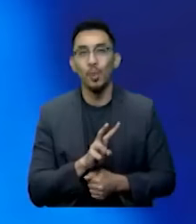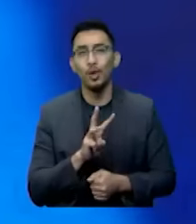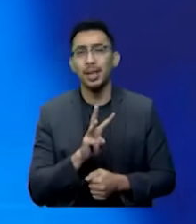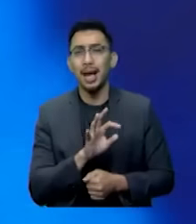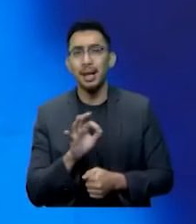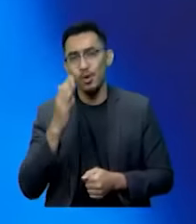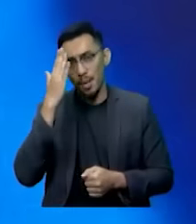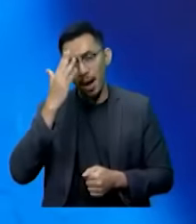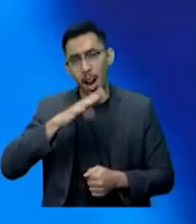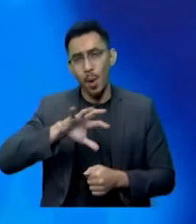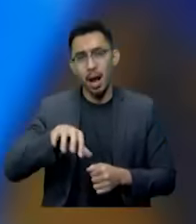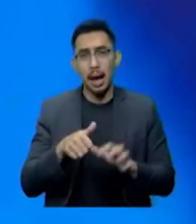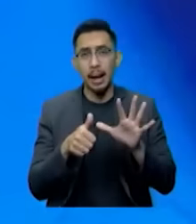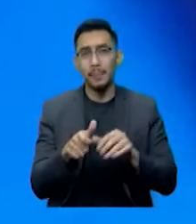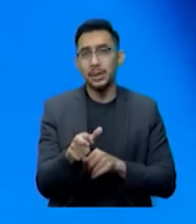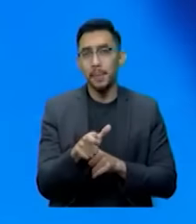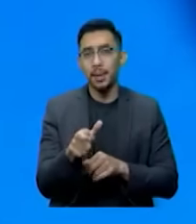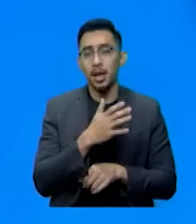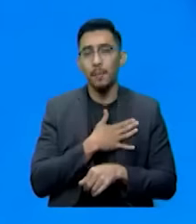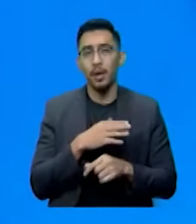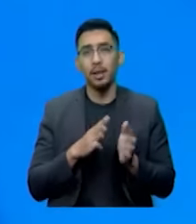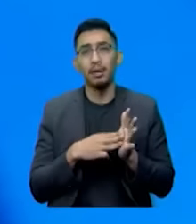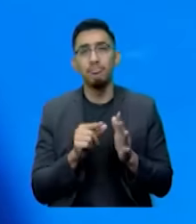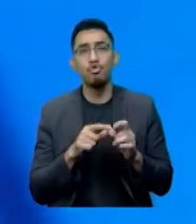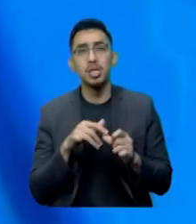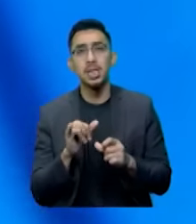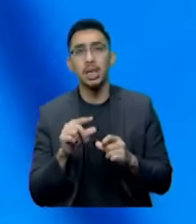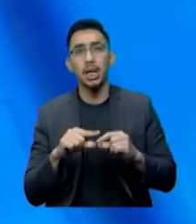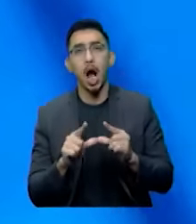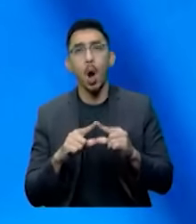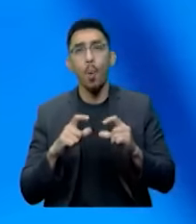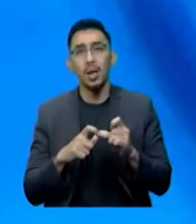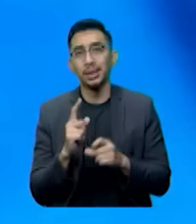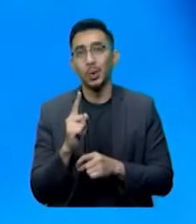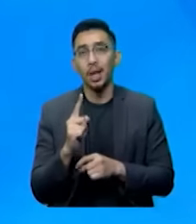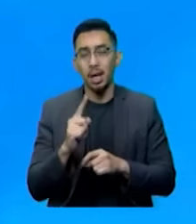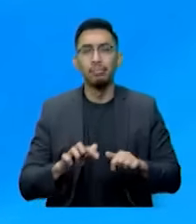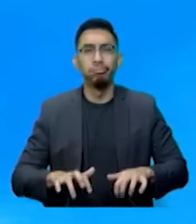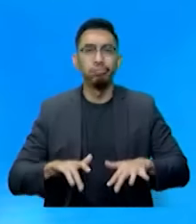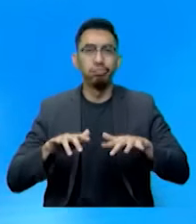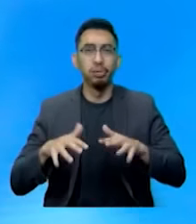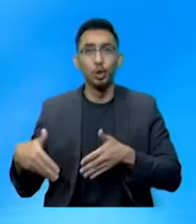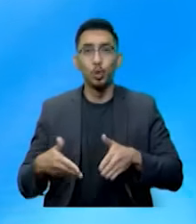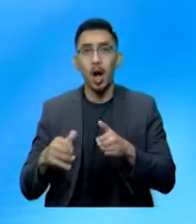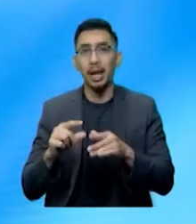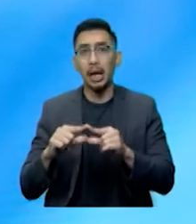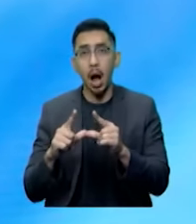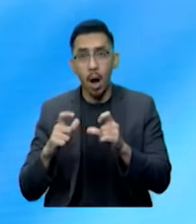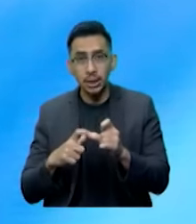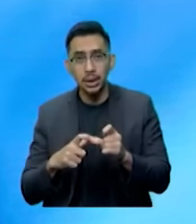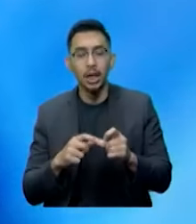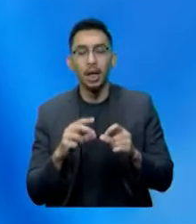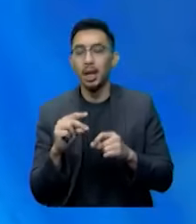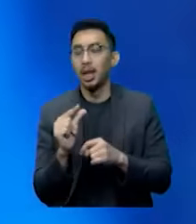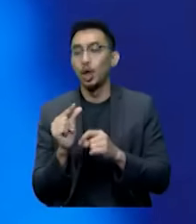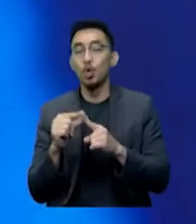Pemirsa, 23.000 kepala keluarga di 6 kecamatan di Kabupaten Musi, Rawas Utara terdampak banjir luapan Sungai Rawas dan Sungai Rupit.